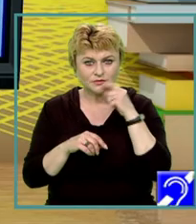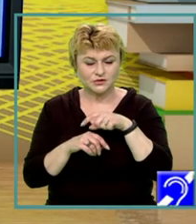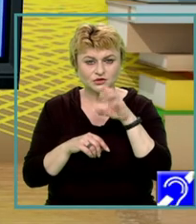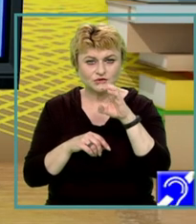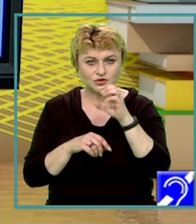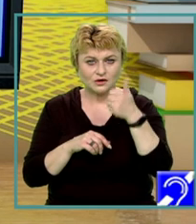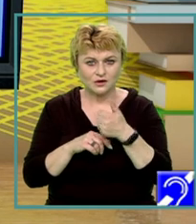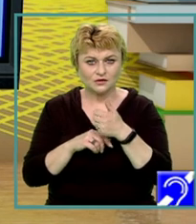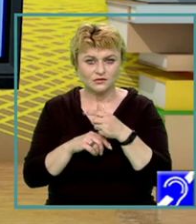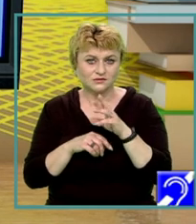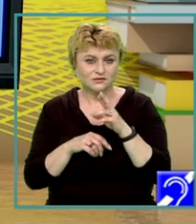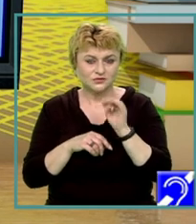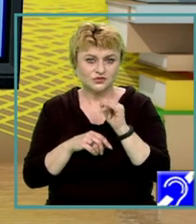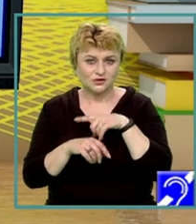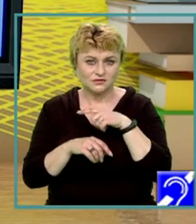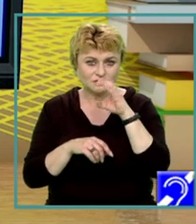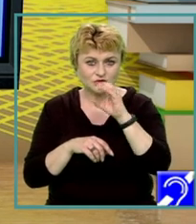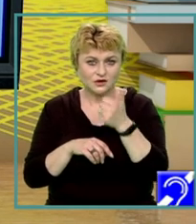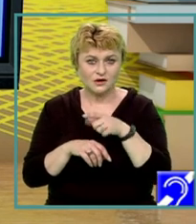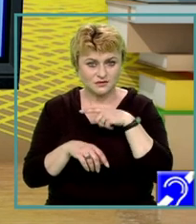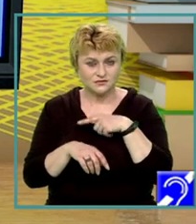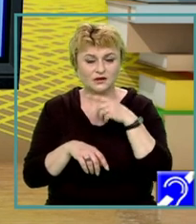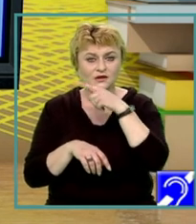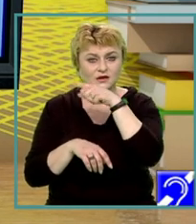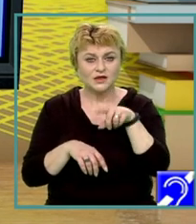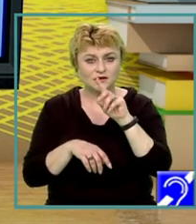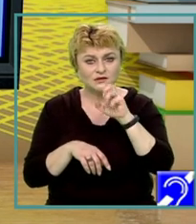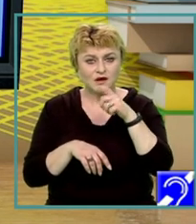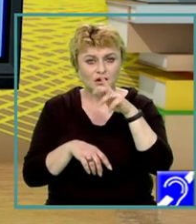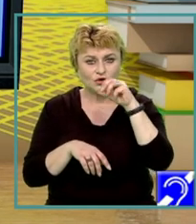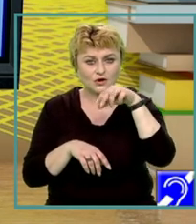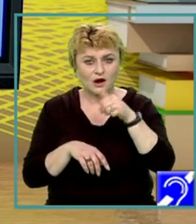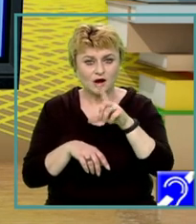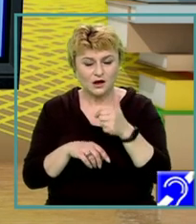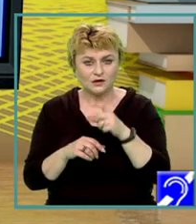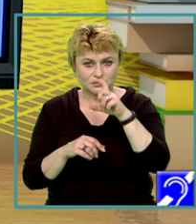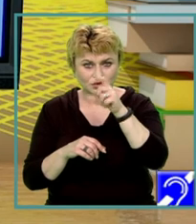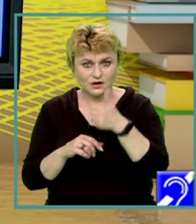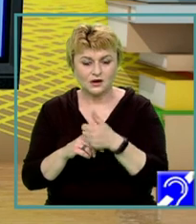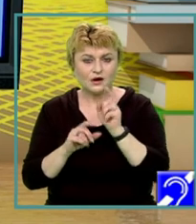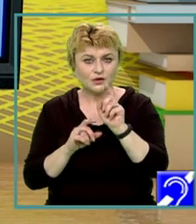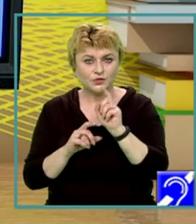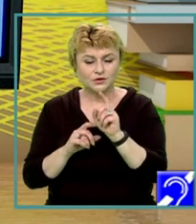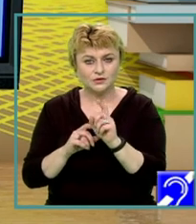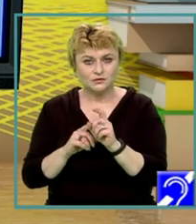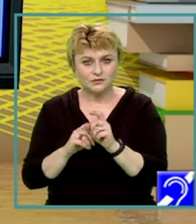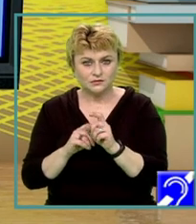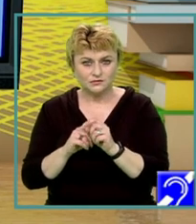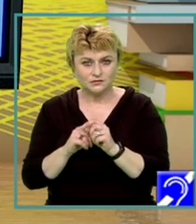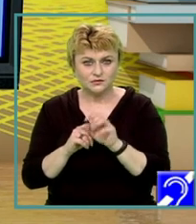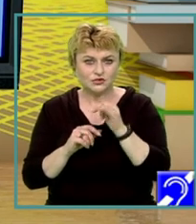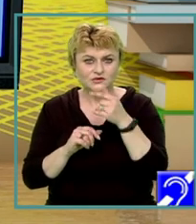Dar cine este cea este diagonala trapezului isoscel a b c d diagonalele trapezului